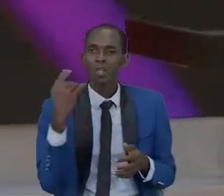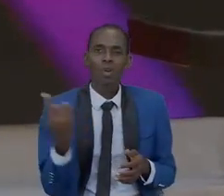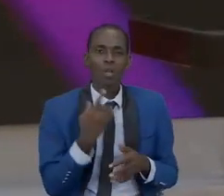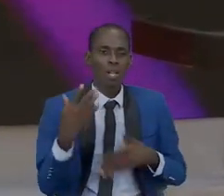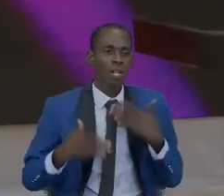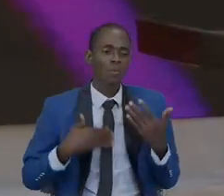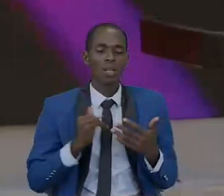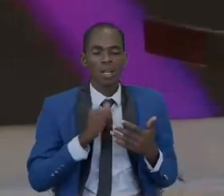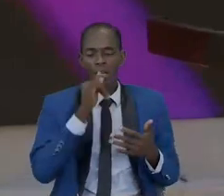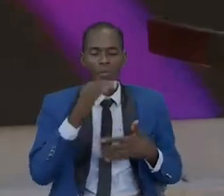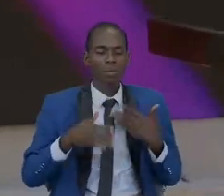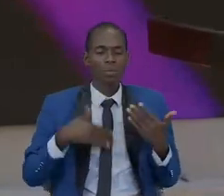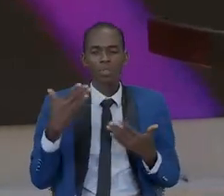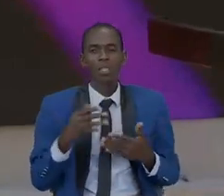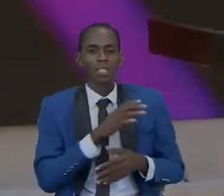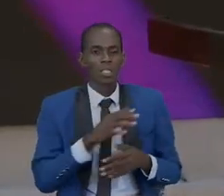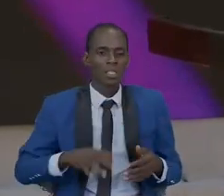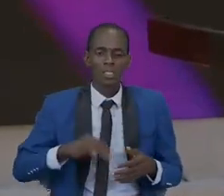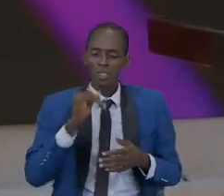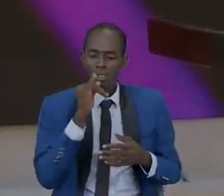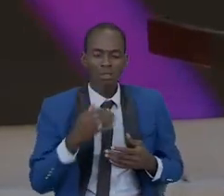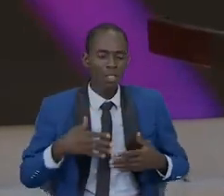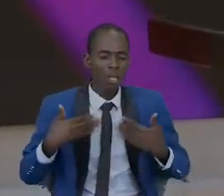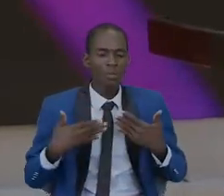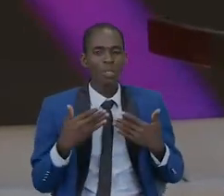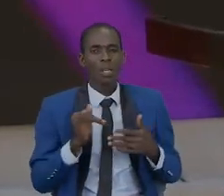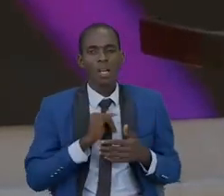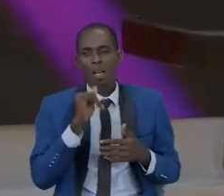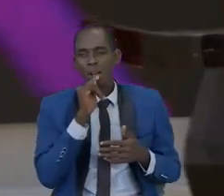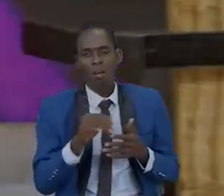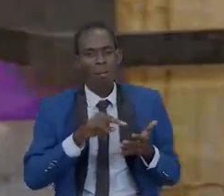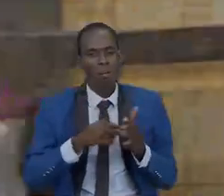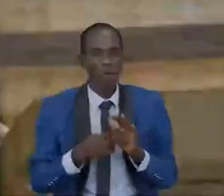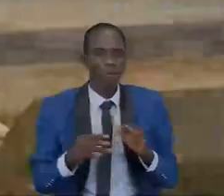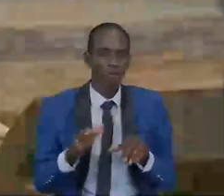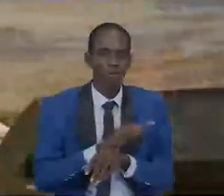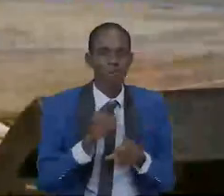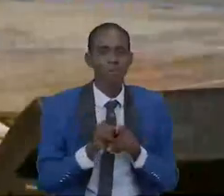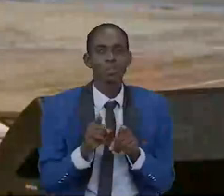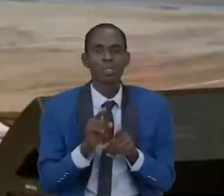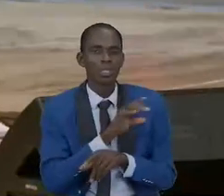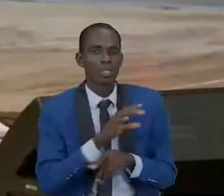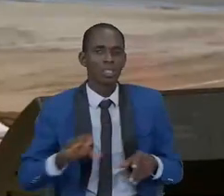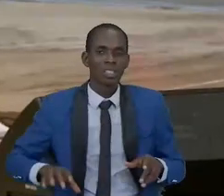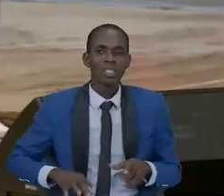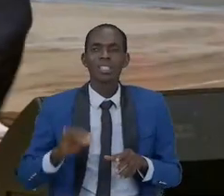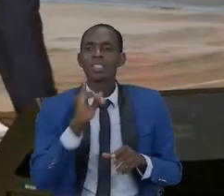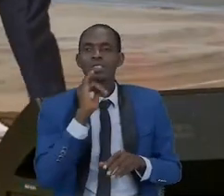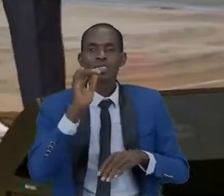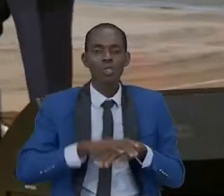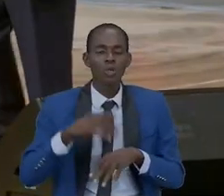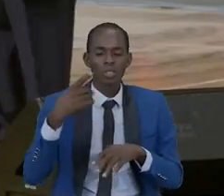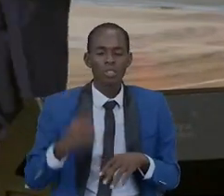content qu'il s'est toujours excité je suis excité chris est toujours orienté vers un but je suis orienté vers un but qu'une seule